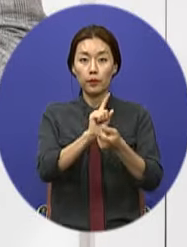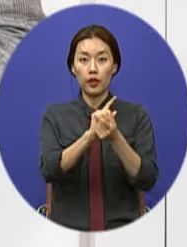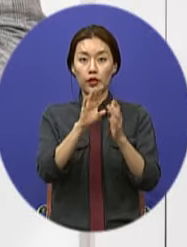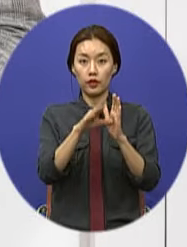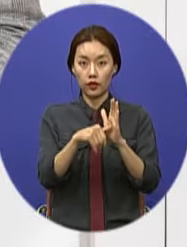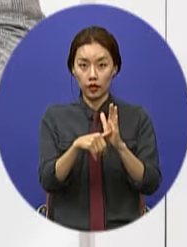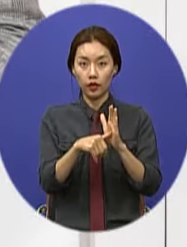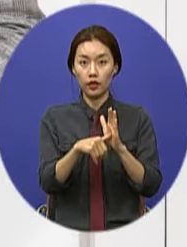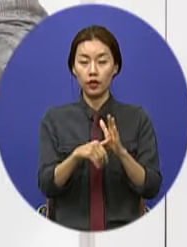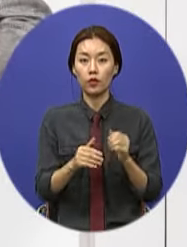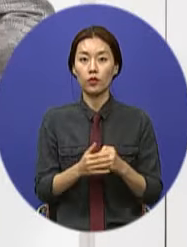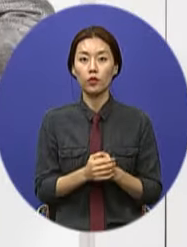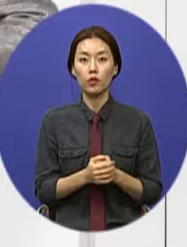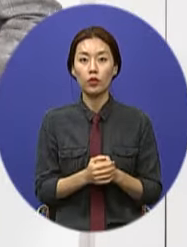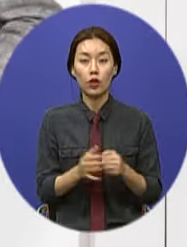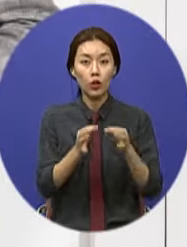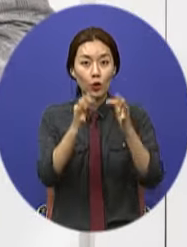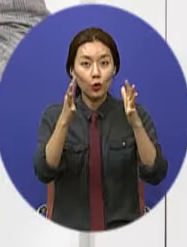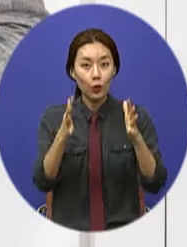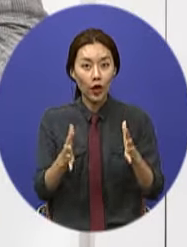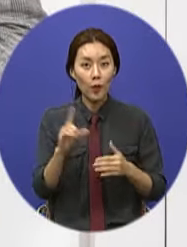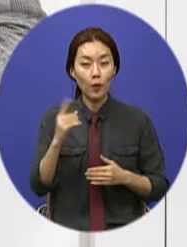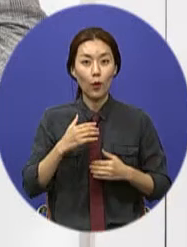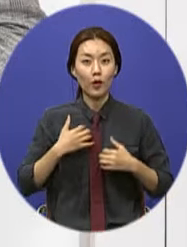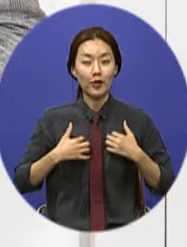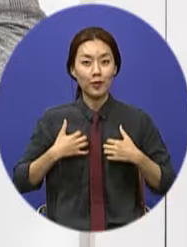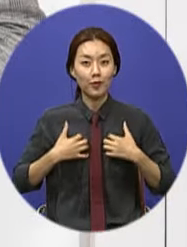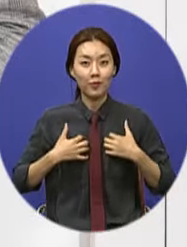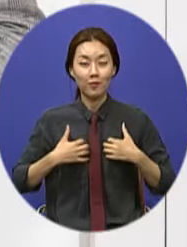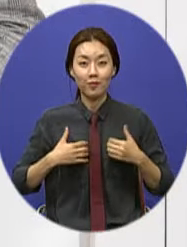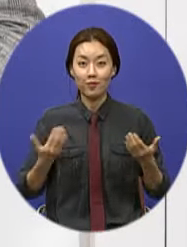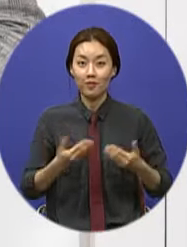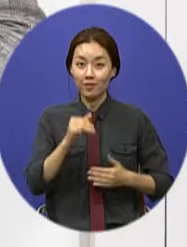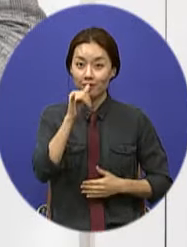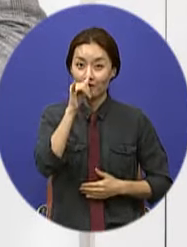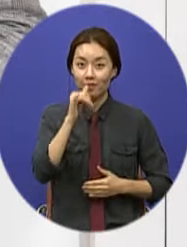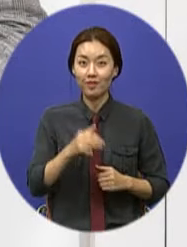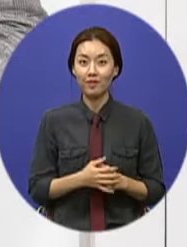때하고 그 사이에 뭐 좀 기쁜 일이나 뭐 이런 거 있어요?